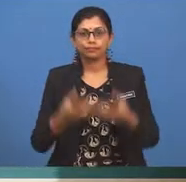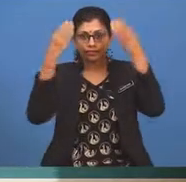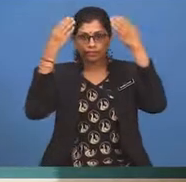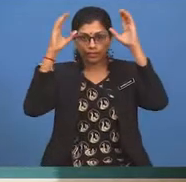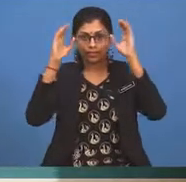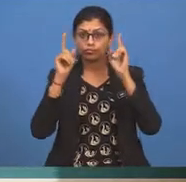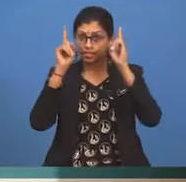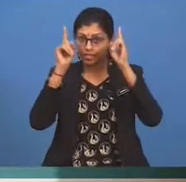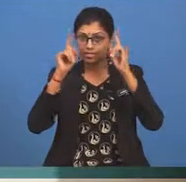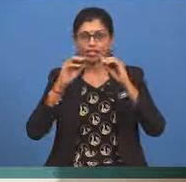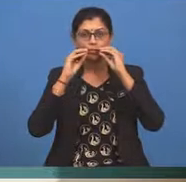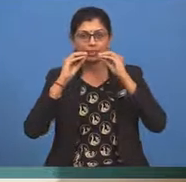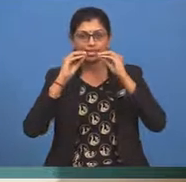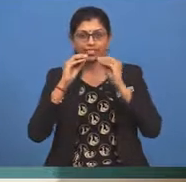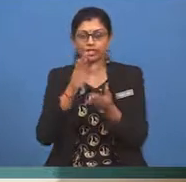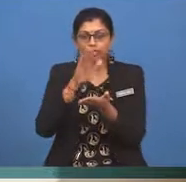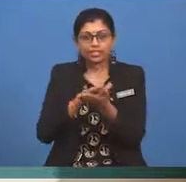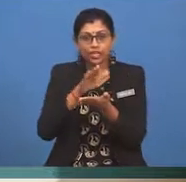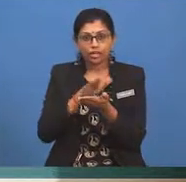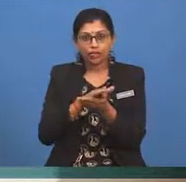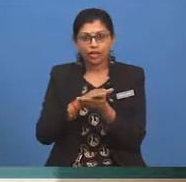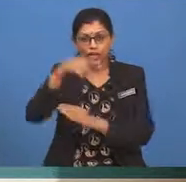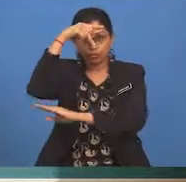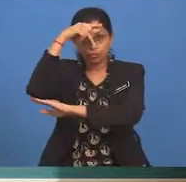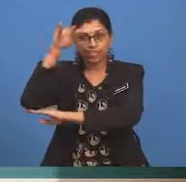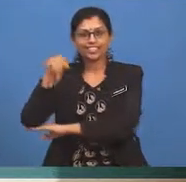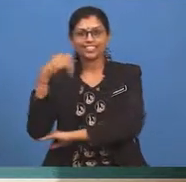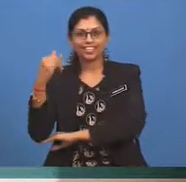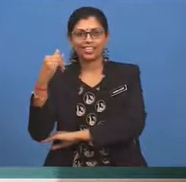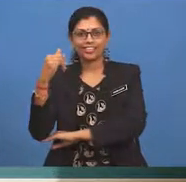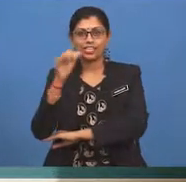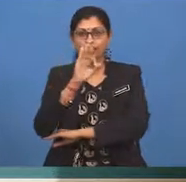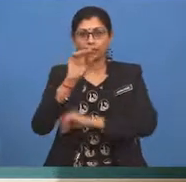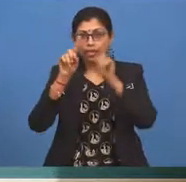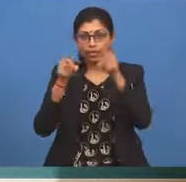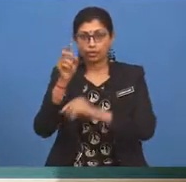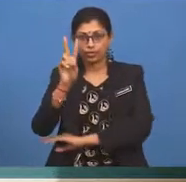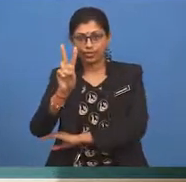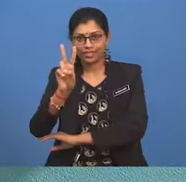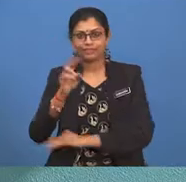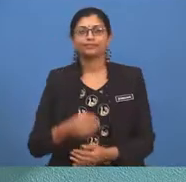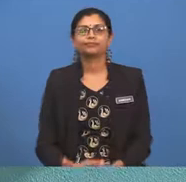Cikgu mengajar di Sekolah Kebangsaan Putrajaya Persin 92.